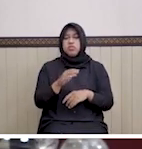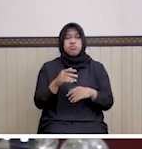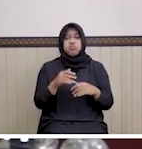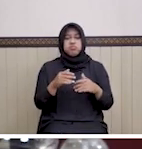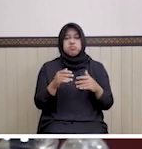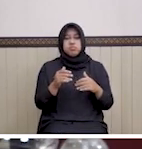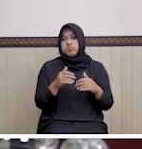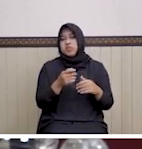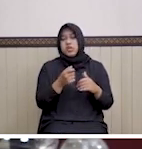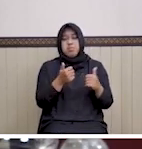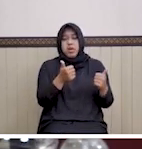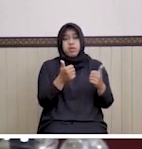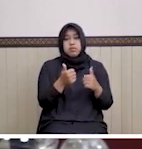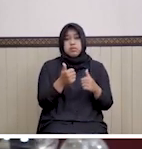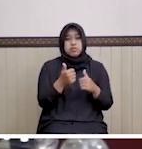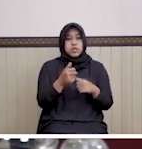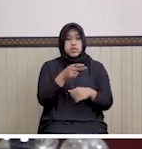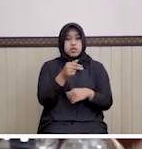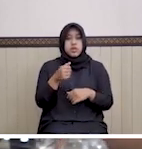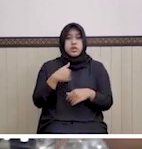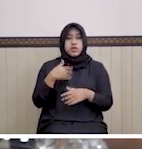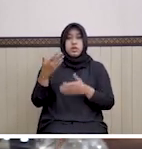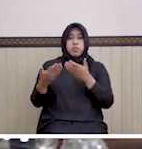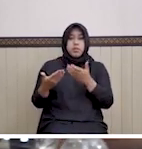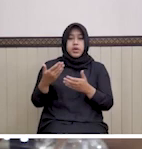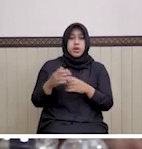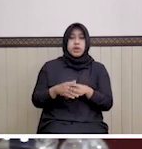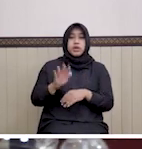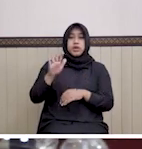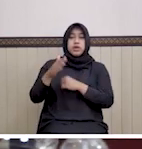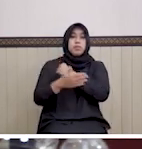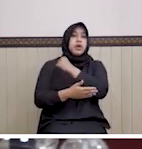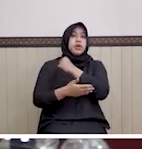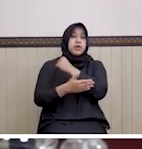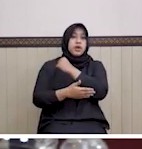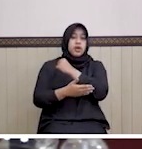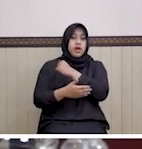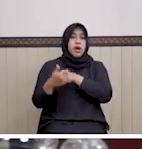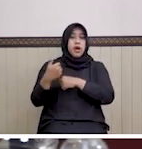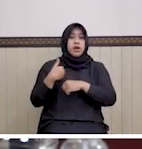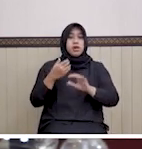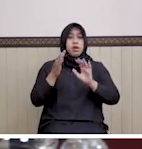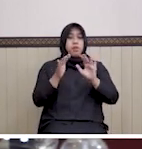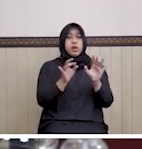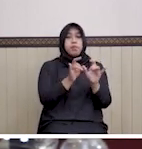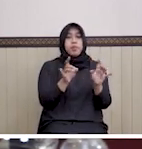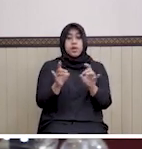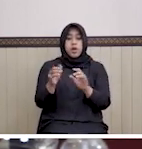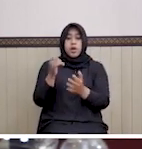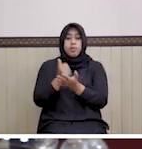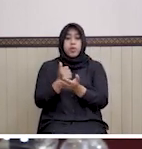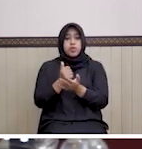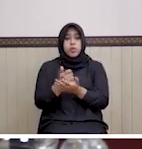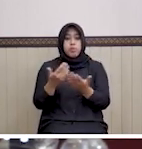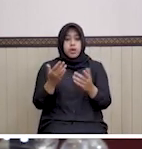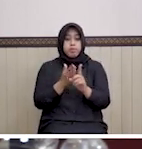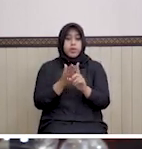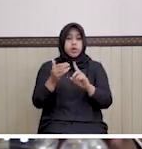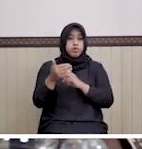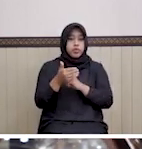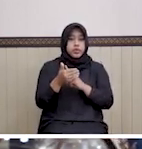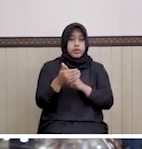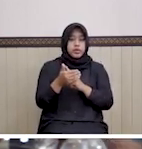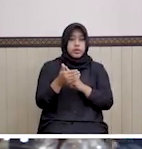di Indonesia ini Enggak banget tanahnya memperbandingkan dengan lima negara itu ada banyak perbedaan jadi bener-bener Bagaimana melindungi